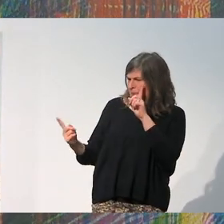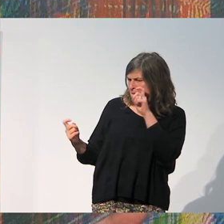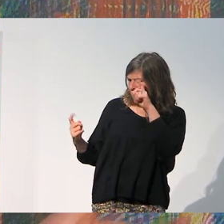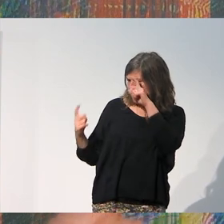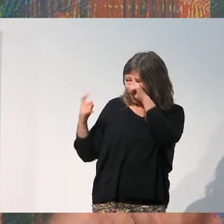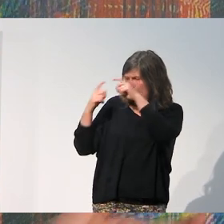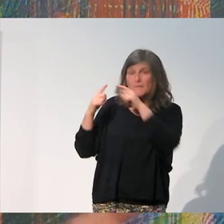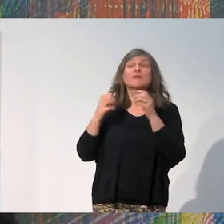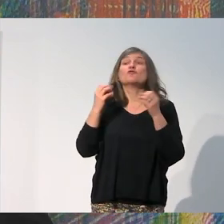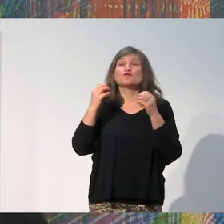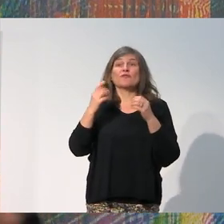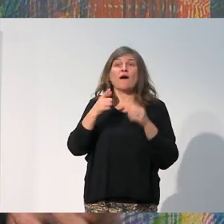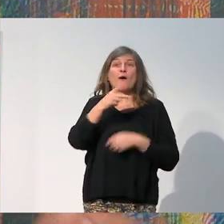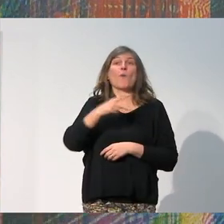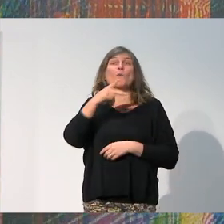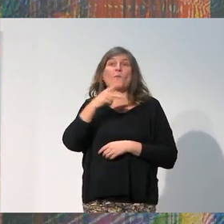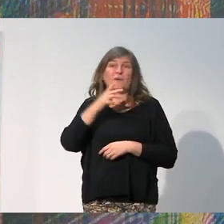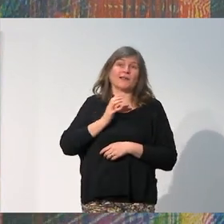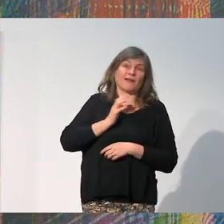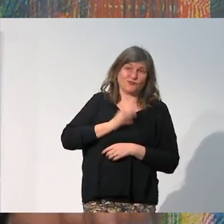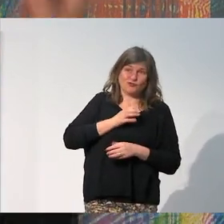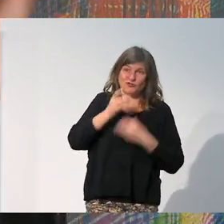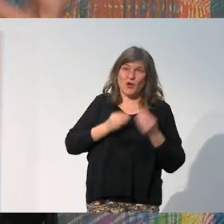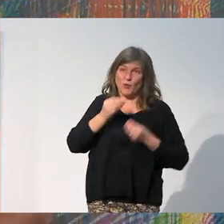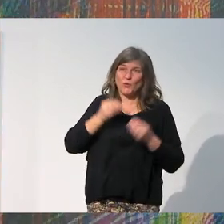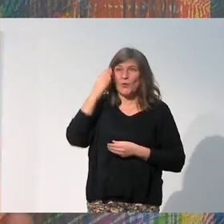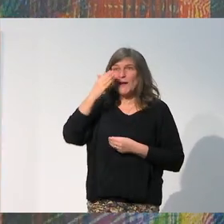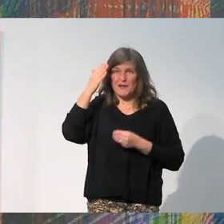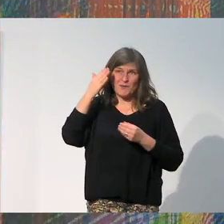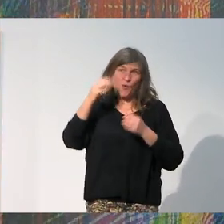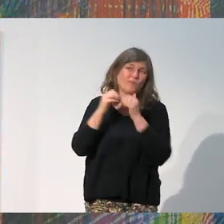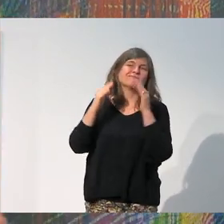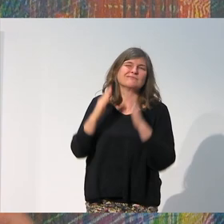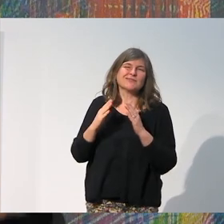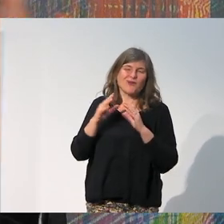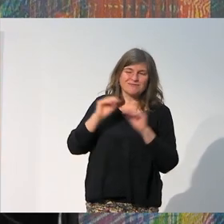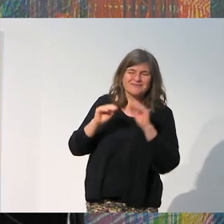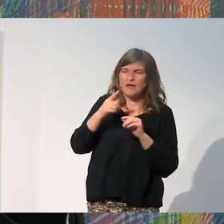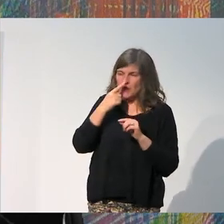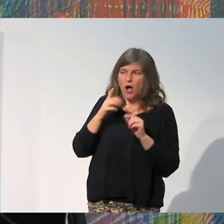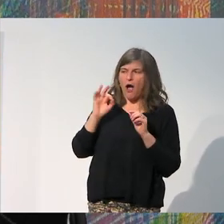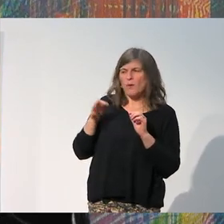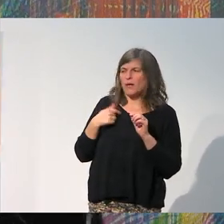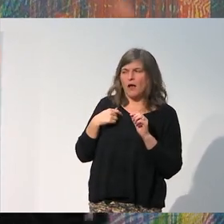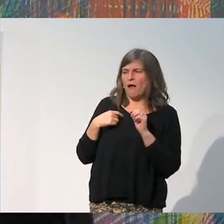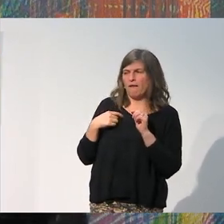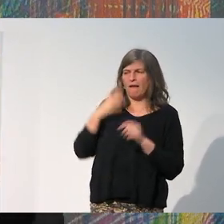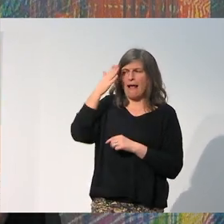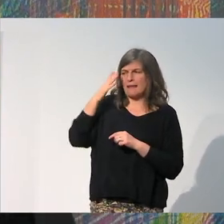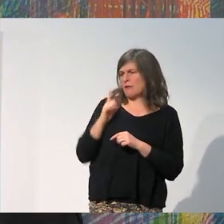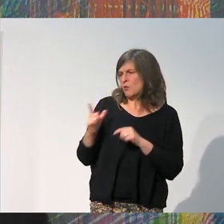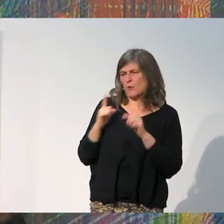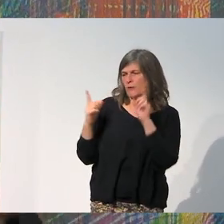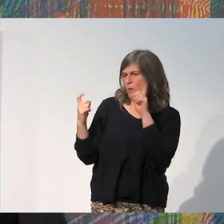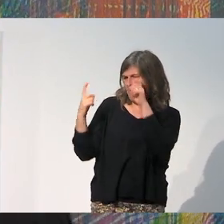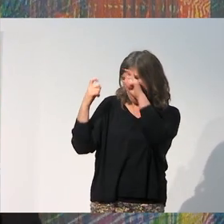propriétaires de chiens, d'ailleurs, ou d'animaux domestiques. Et à un moment, elle s'est rendue compte qu'en fait, la chienne, parce que les chiens, ils